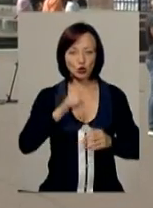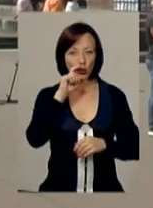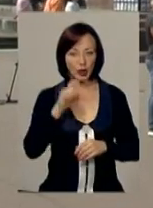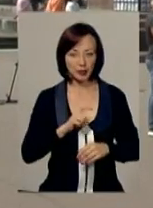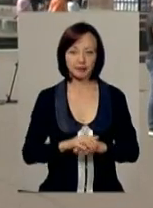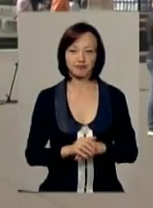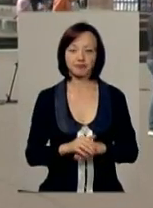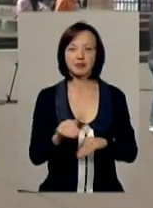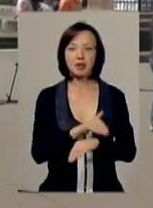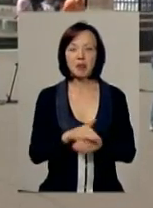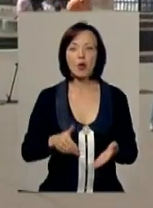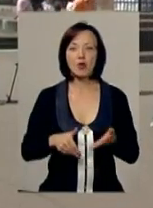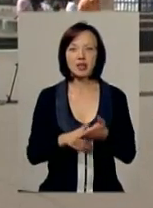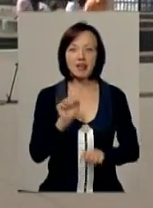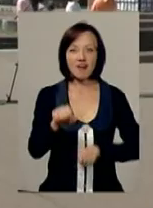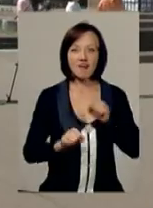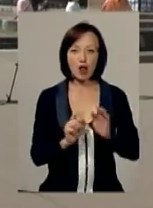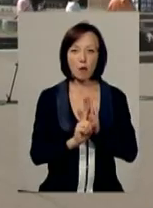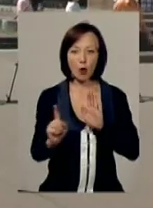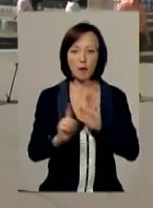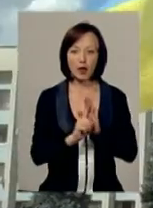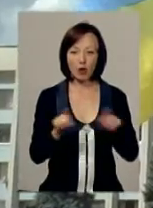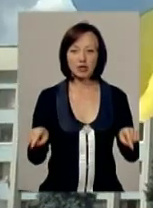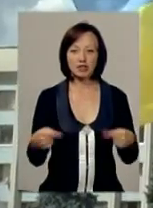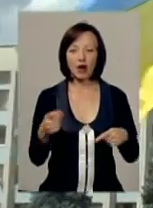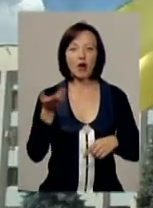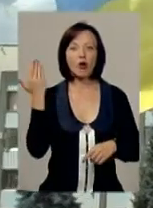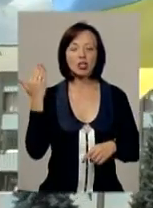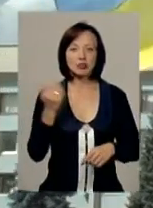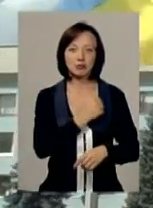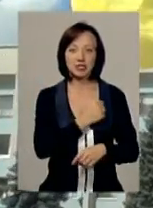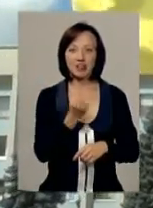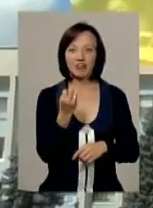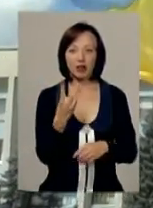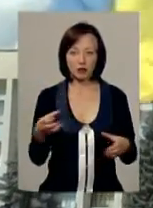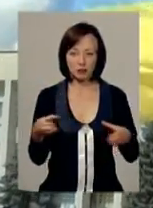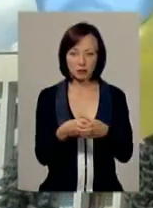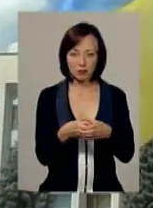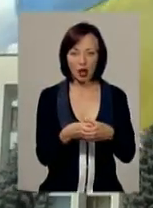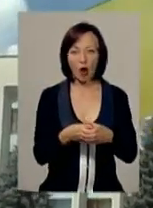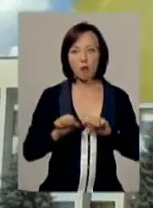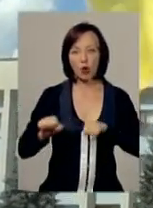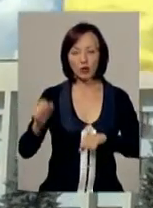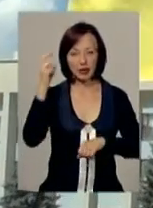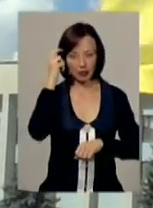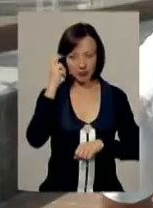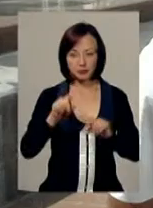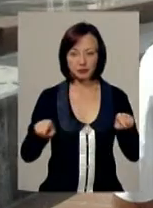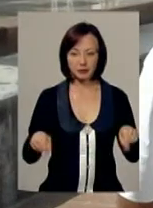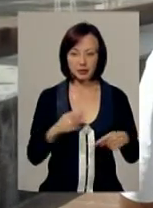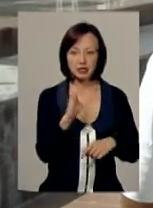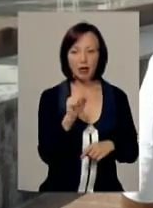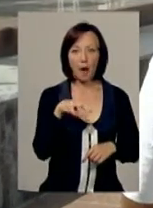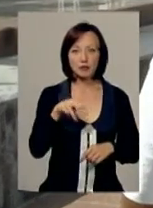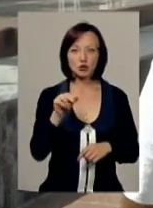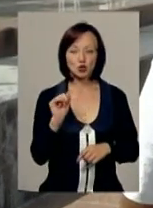Благодійний велопробіг організували колишні бійці 12-го добровольчого батальйону територіальної оборони Києва. Організатор Костянтин Самчук, котрий